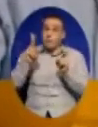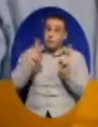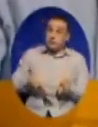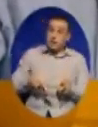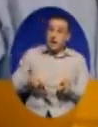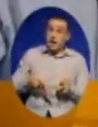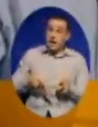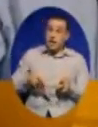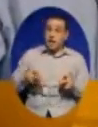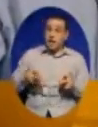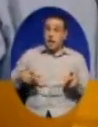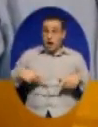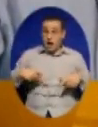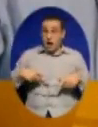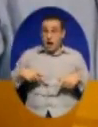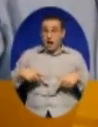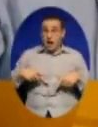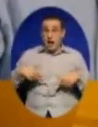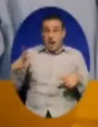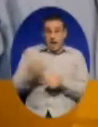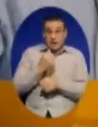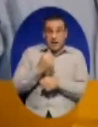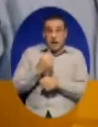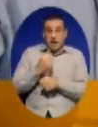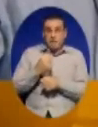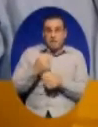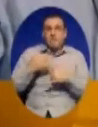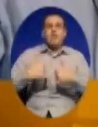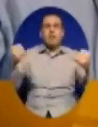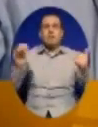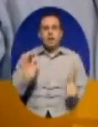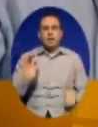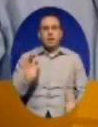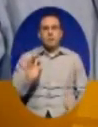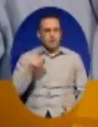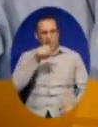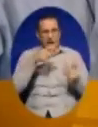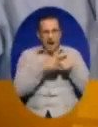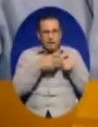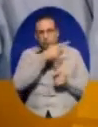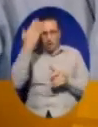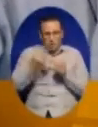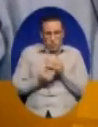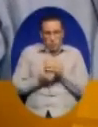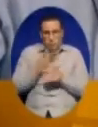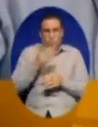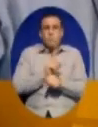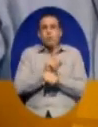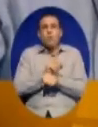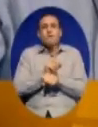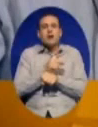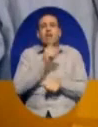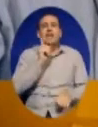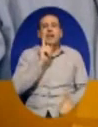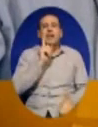שלך לשרוד, להתפתח. אז זה מימד אחד. אז מה שאתה רואה, למשל, שהחברות שנוסדו לתקופה שאנחנו קוראים לה תקופה